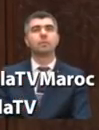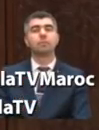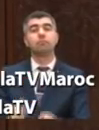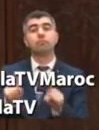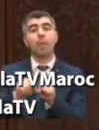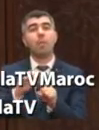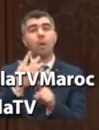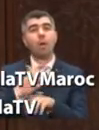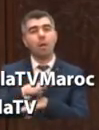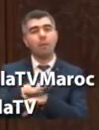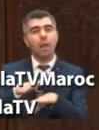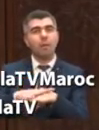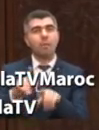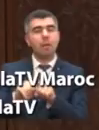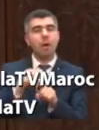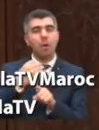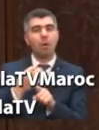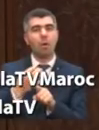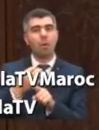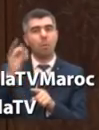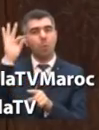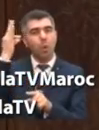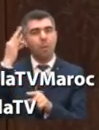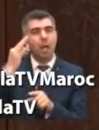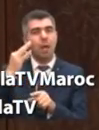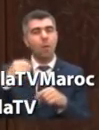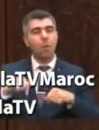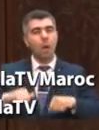كان بها كنمنحوا الاكاديميات هاد